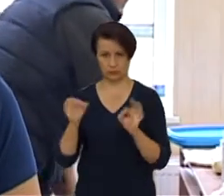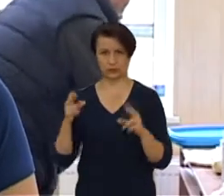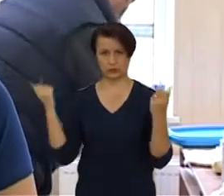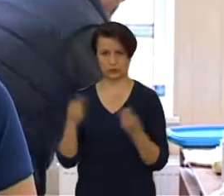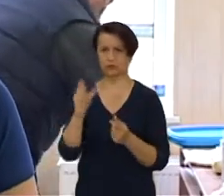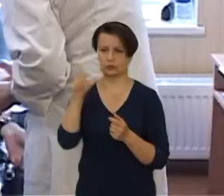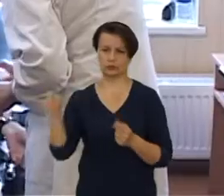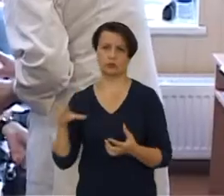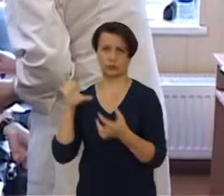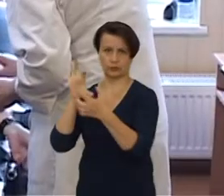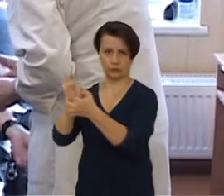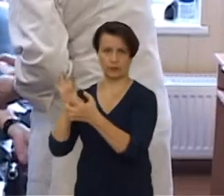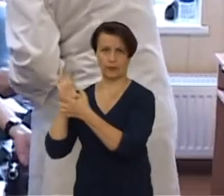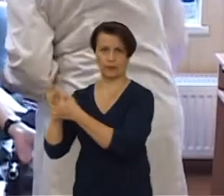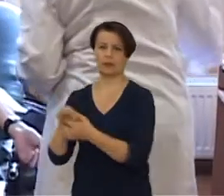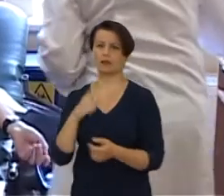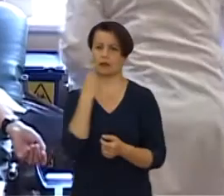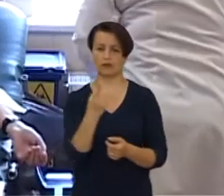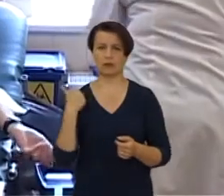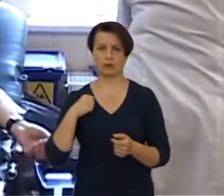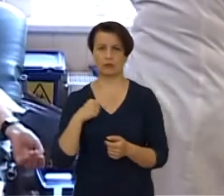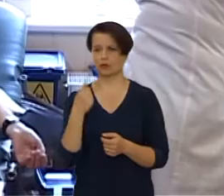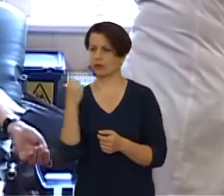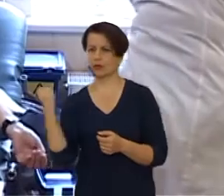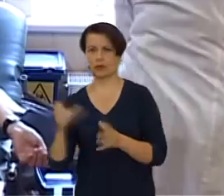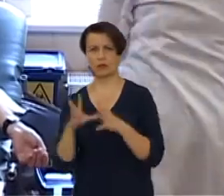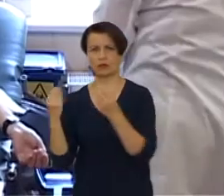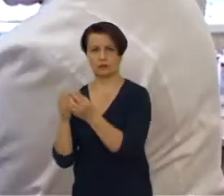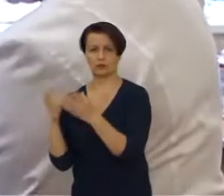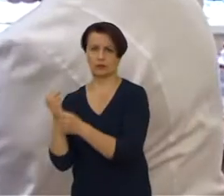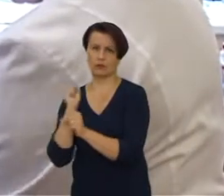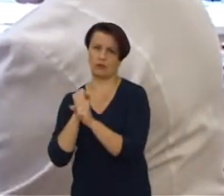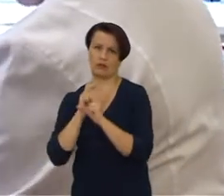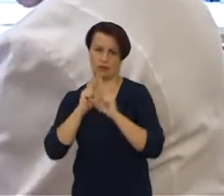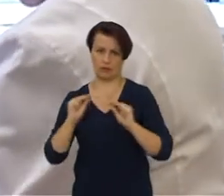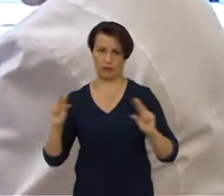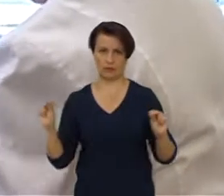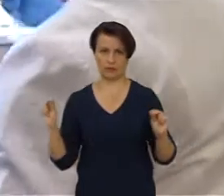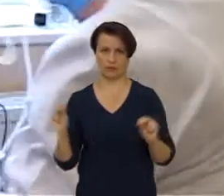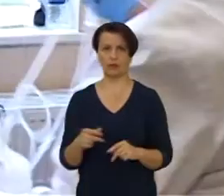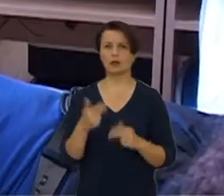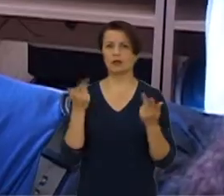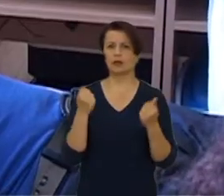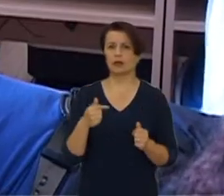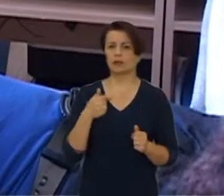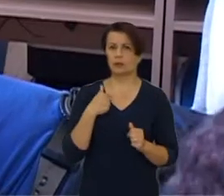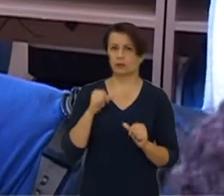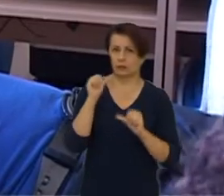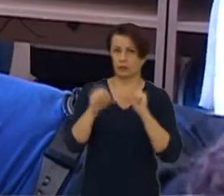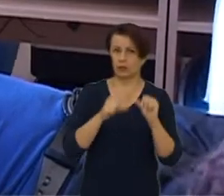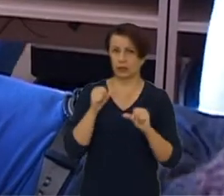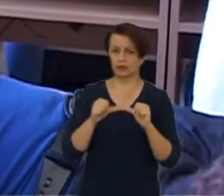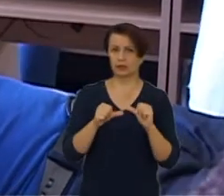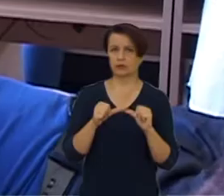kam reikėjo, padarė tikrai ne vieną žmogų ir ne vieną šeimą laimingesniais. Tai yra mūsų metų